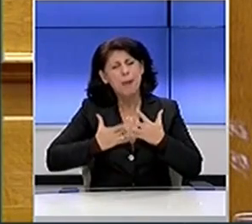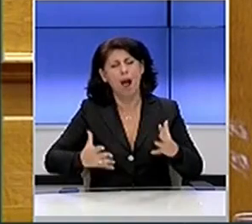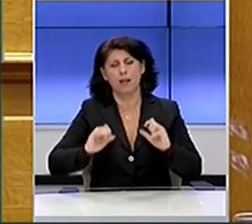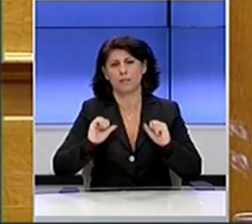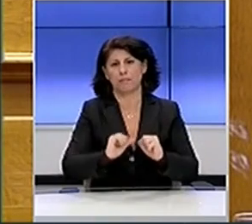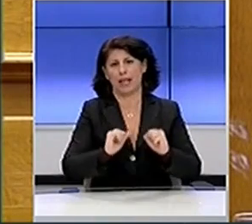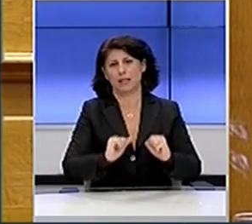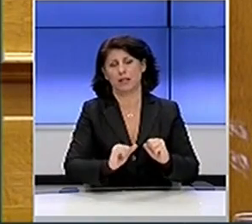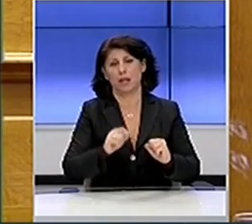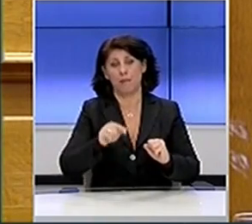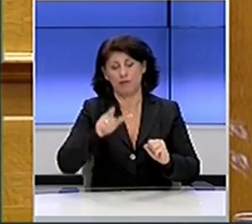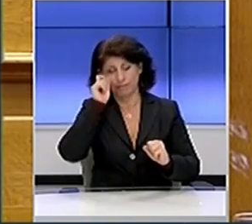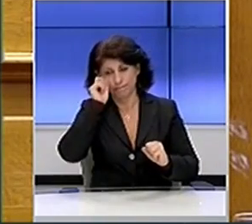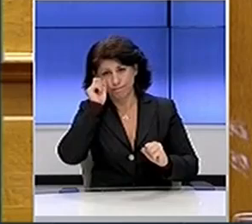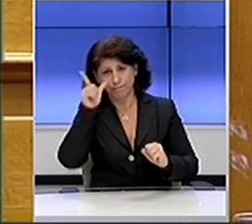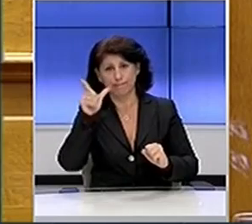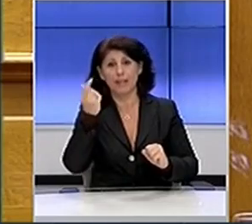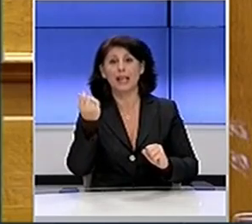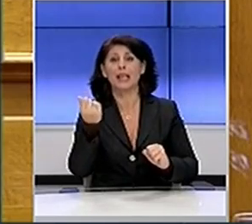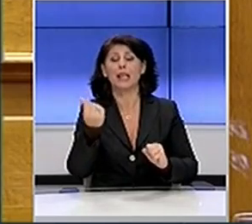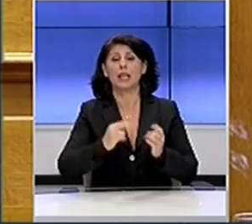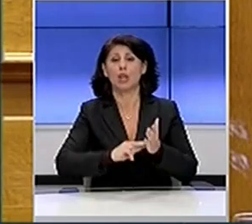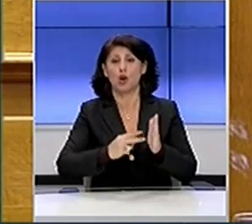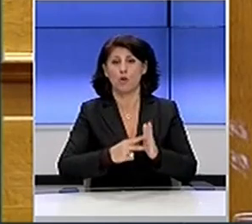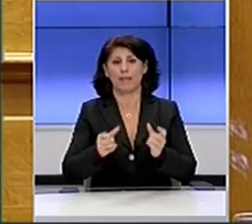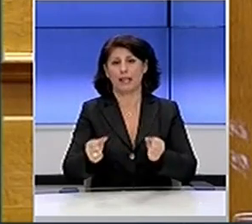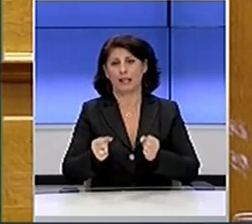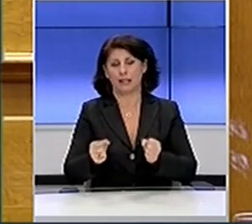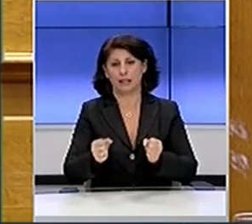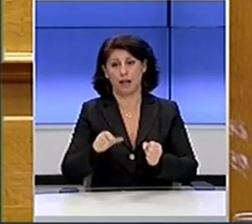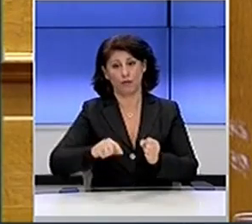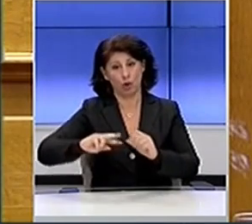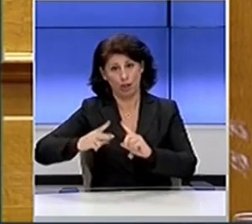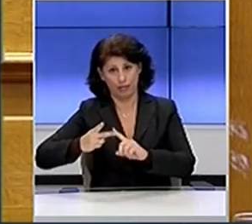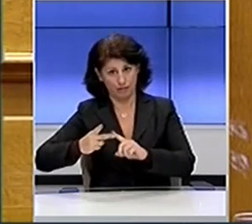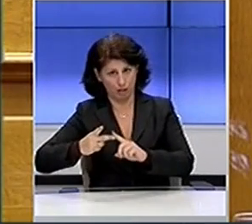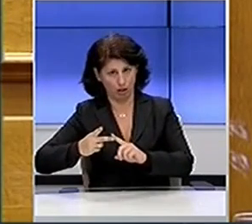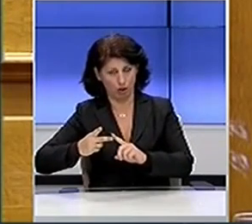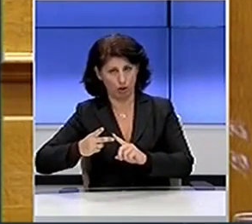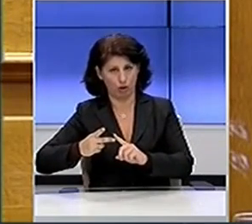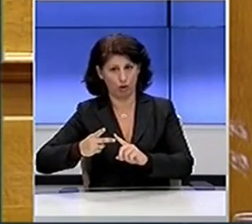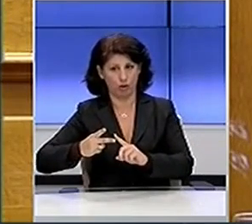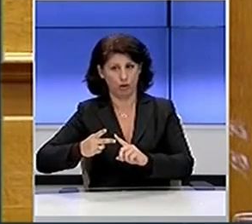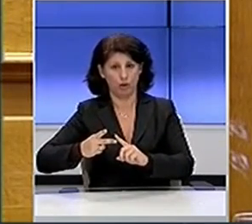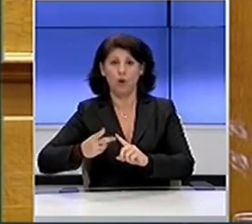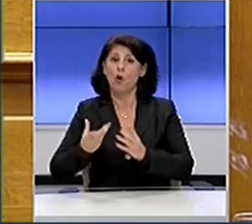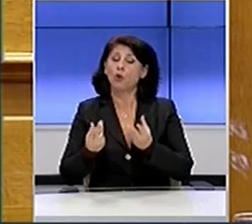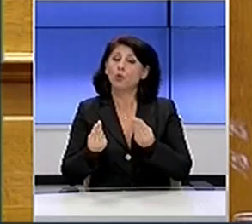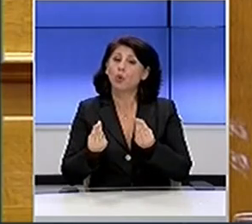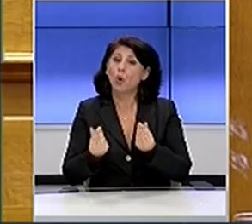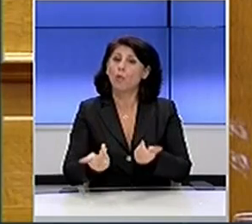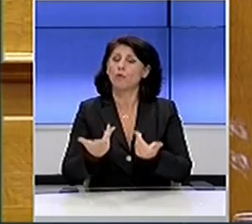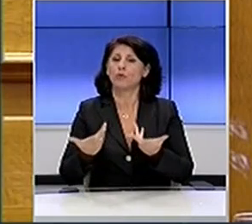πιέσεις από αυτήν την πρωτοφανή οικονομική κρίση. Αυτό είναι το δεύτερο κύμα φροντίδας αυτής